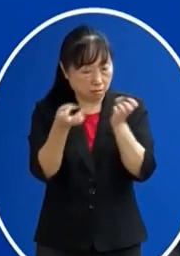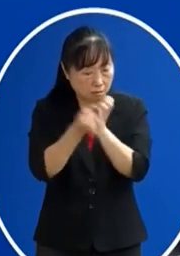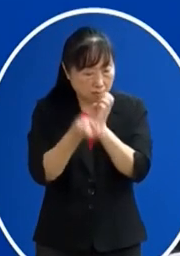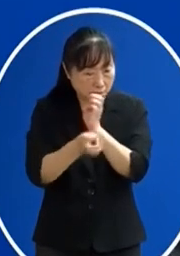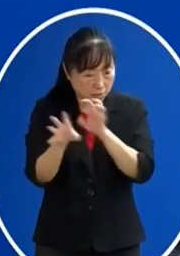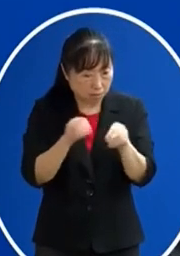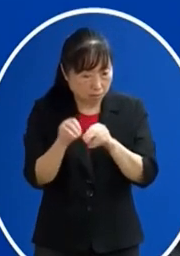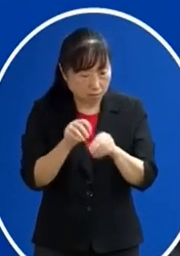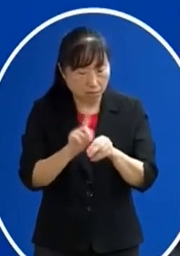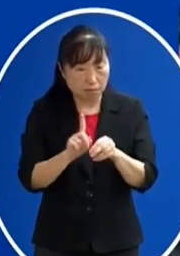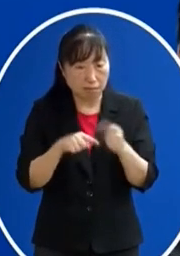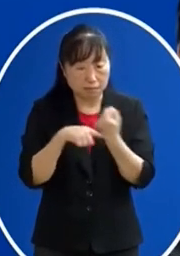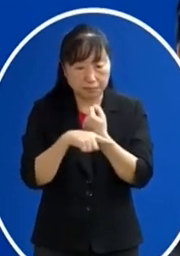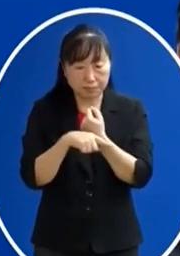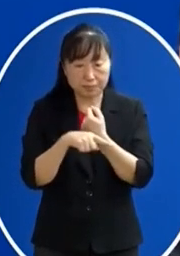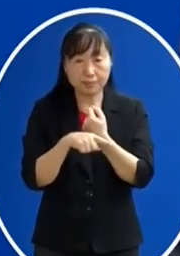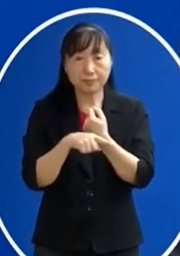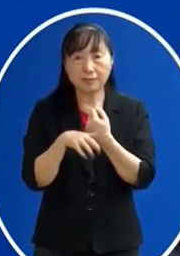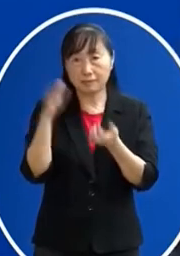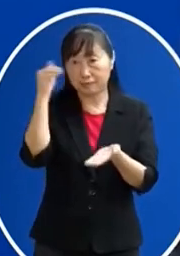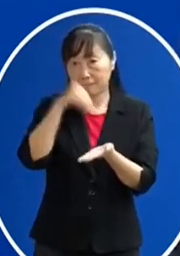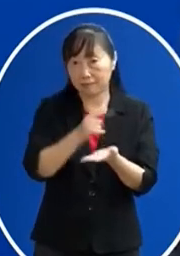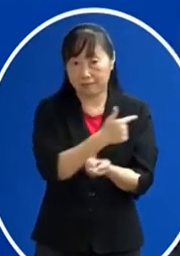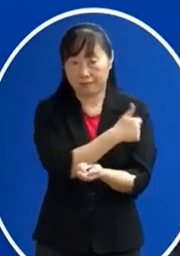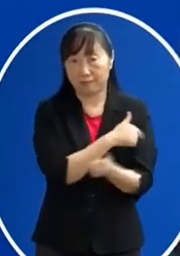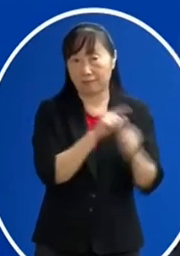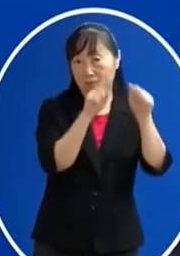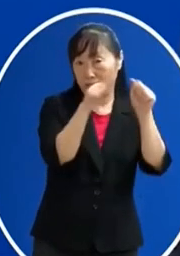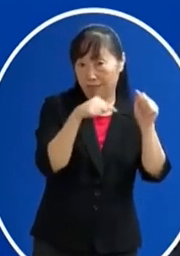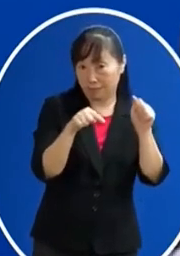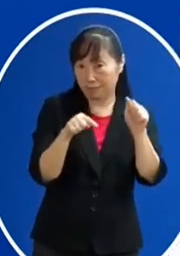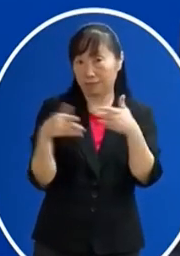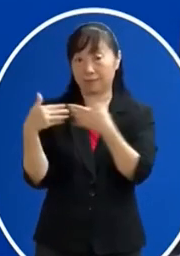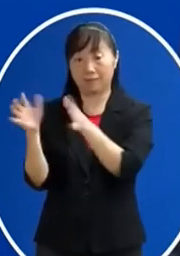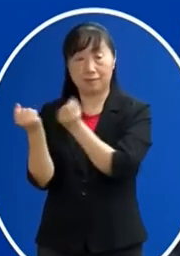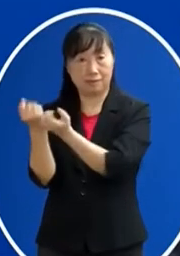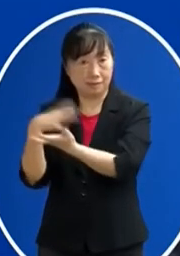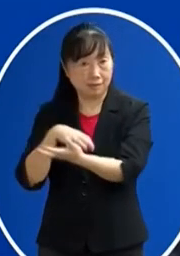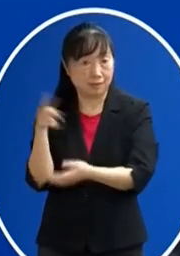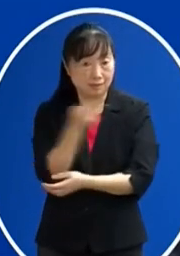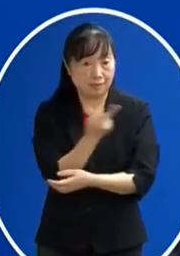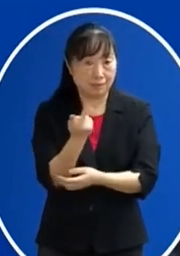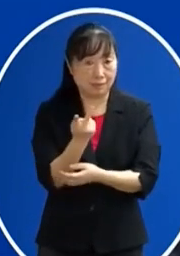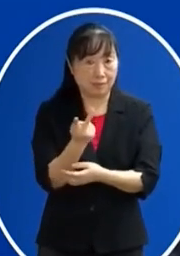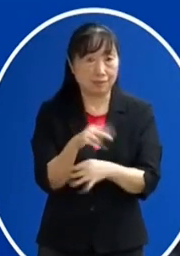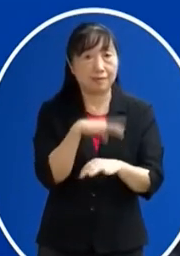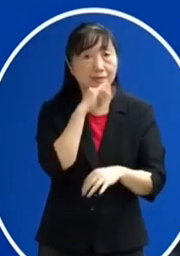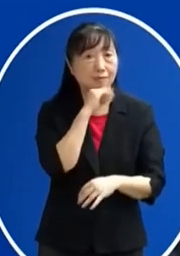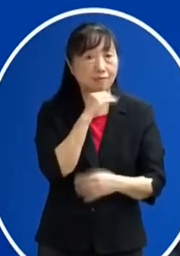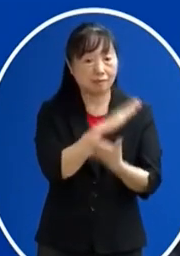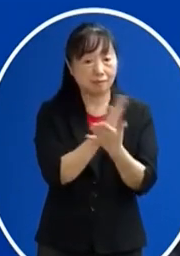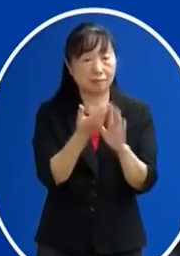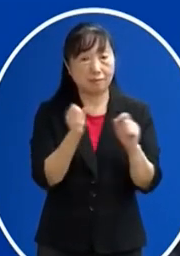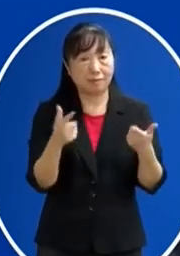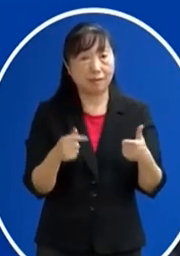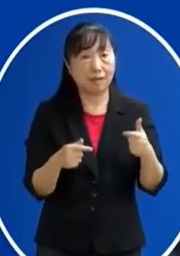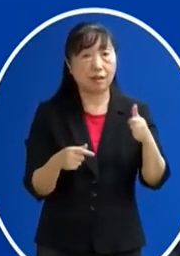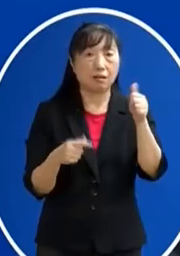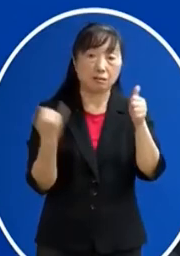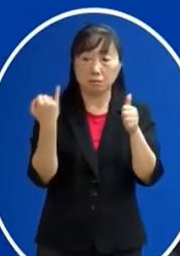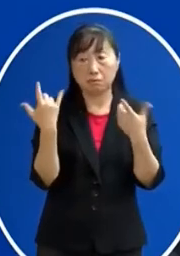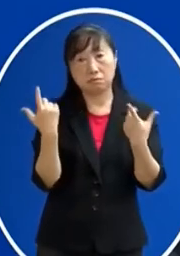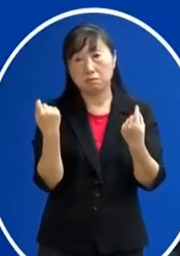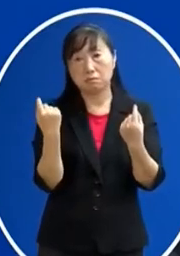析。那结果是，就是说无论是接种 AD 疫苗或是 Moderna 疫苗，那各年龄层男性跟女